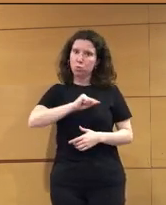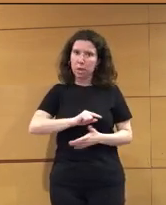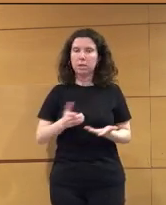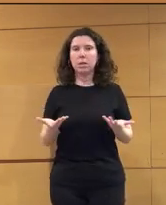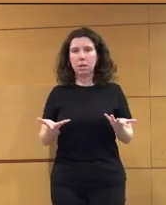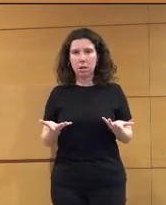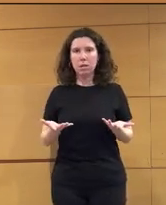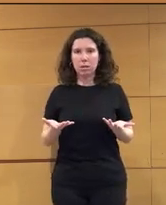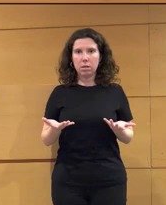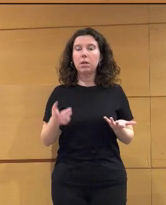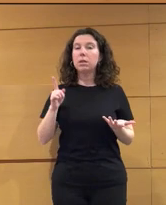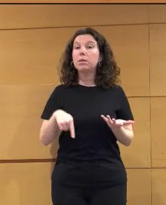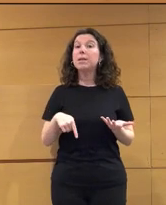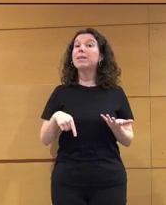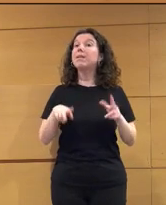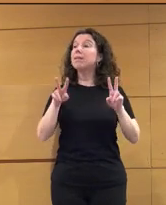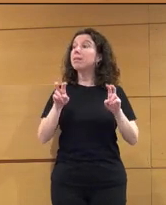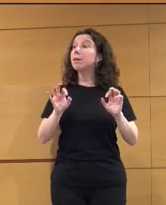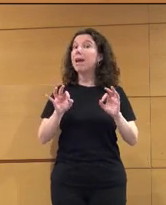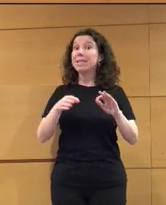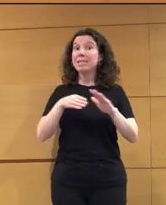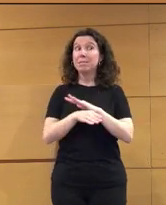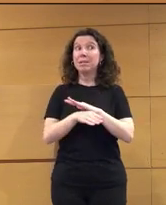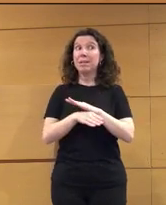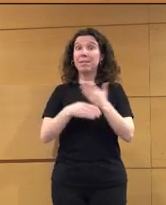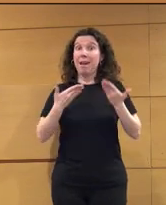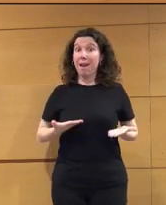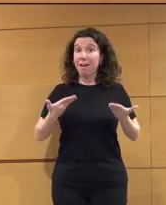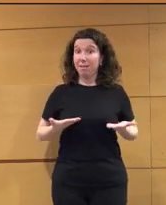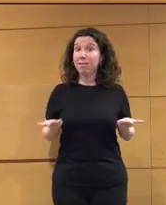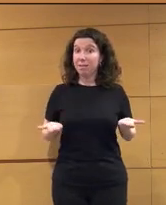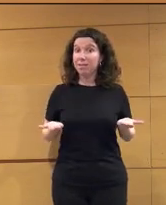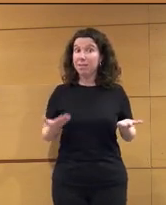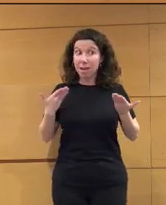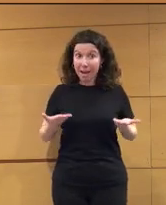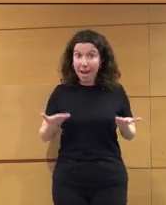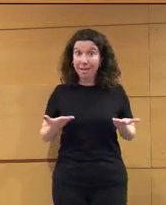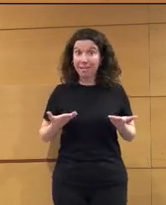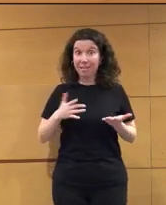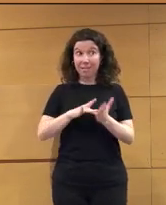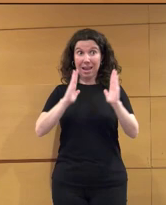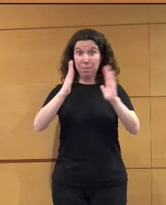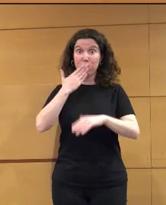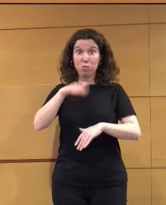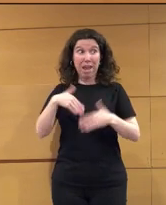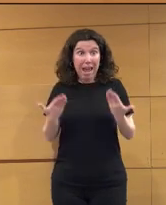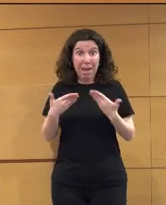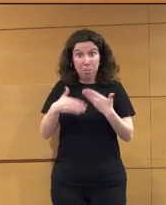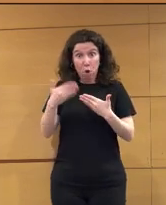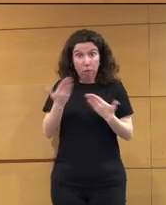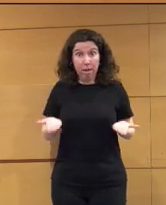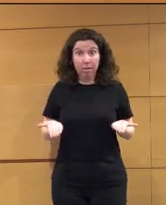manera que l'accessibilitat és ara. Ara estem en el nostre momentum, estem de moda. O sigui,